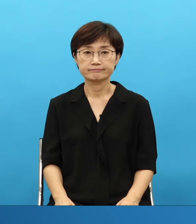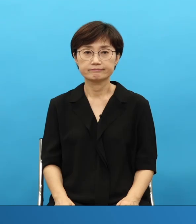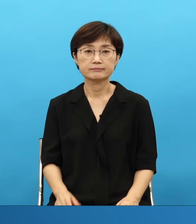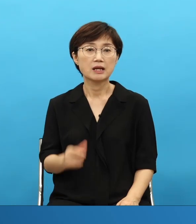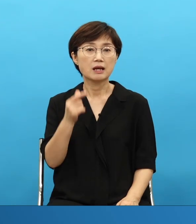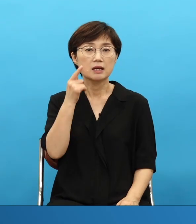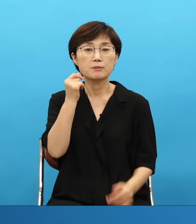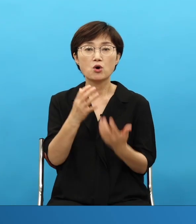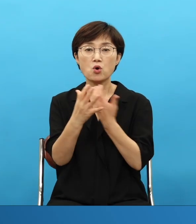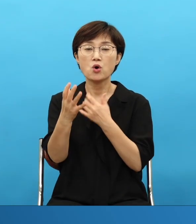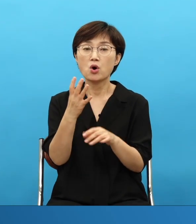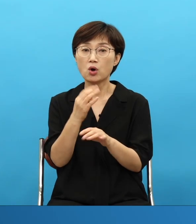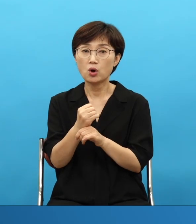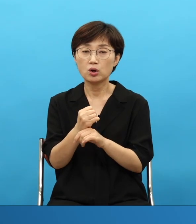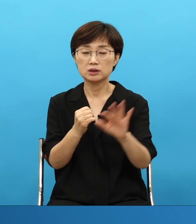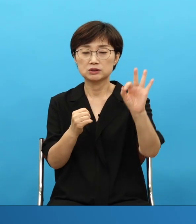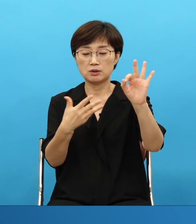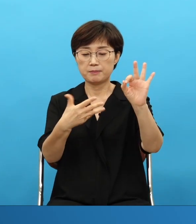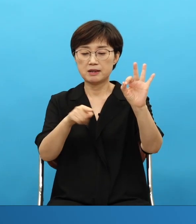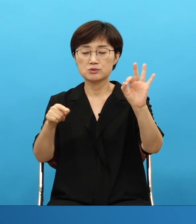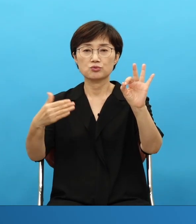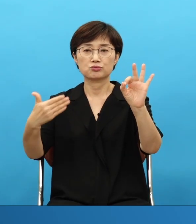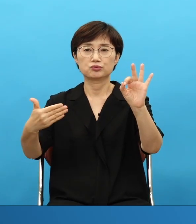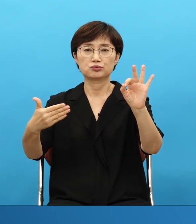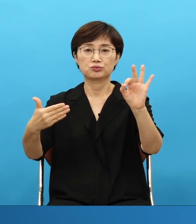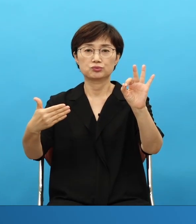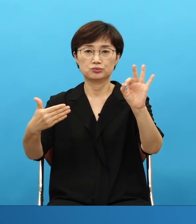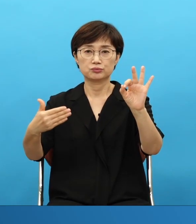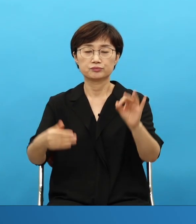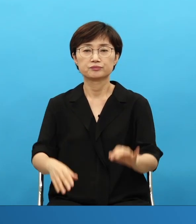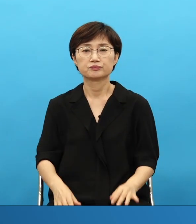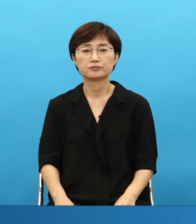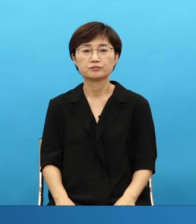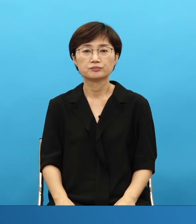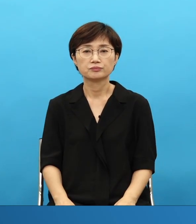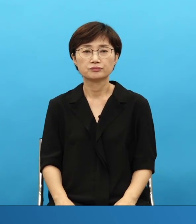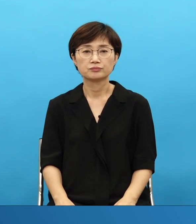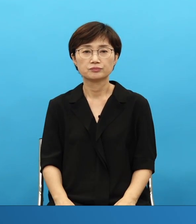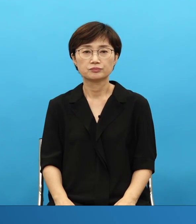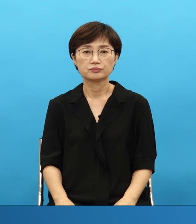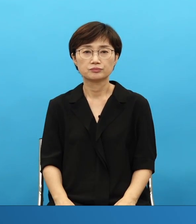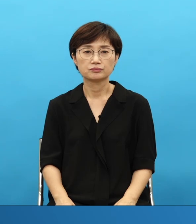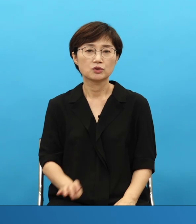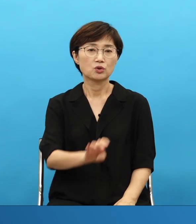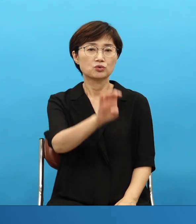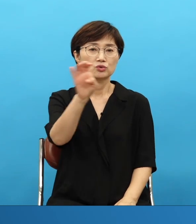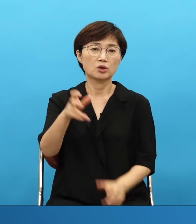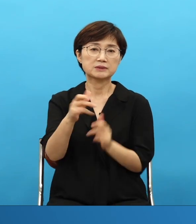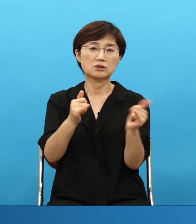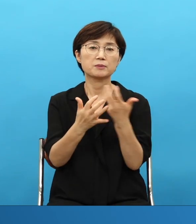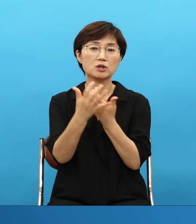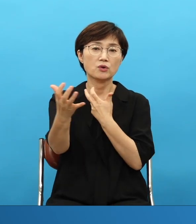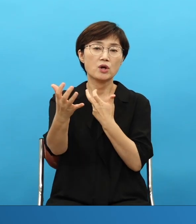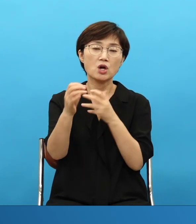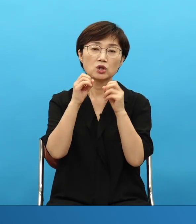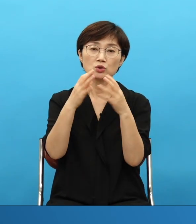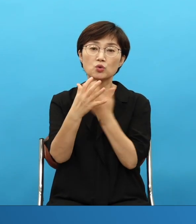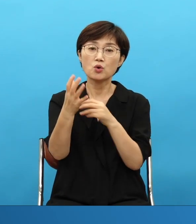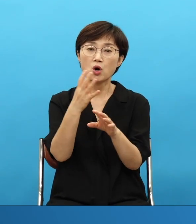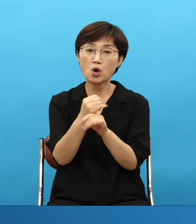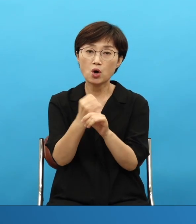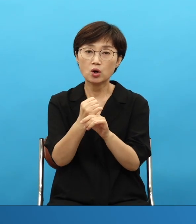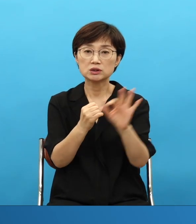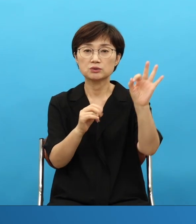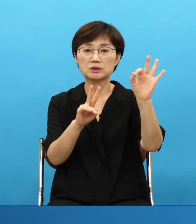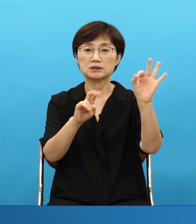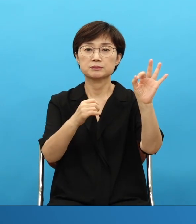일본 전도 집회가 10월 8일부터 9일까지 아라카와 구미느간에서 진행됩니다. 유럽 산업인대회 및 전도 집회